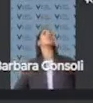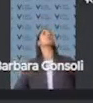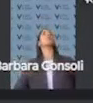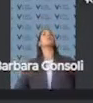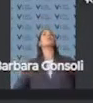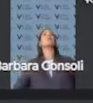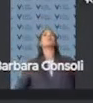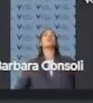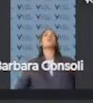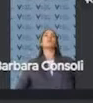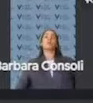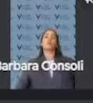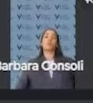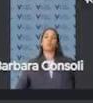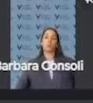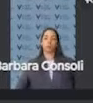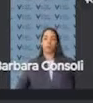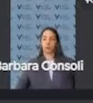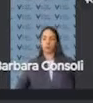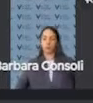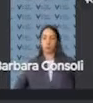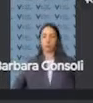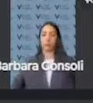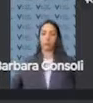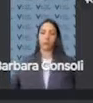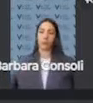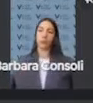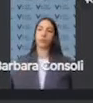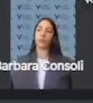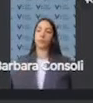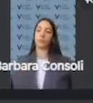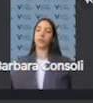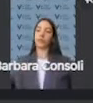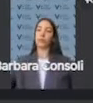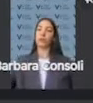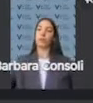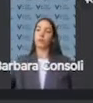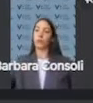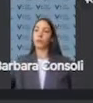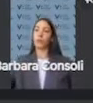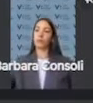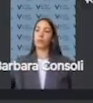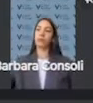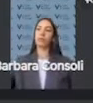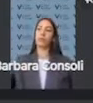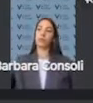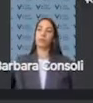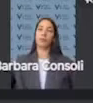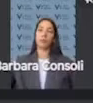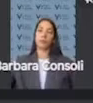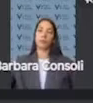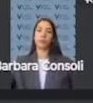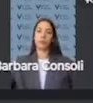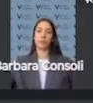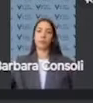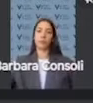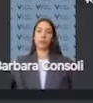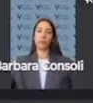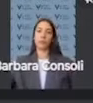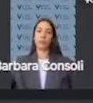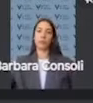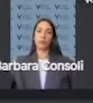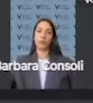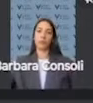piace, e quindi decidi di approfondirla, e poi ovviamente c'è la possibilità di integrare